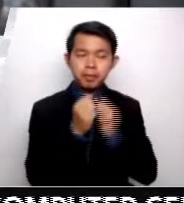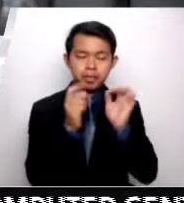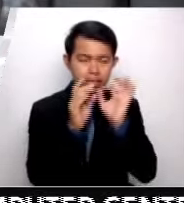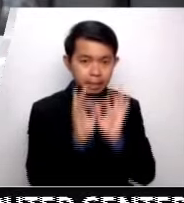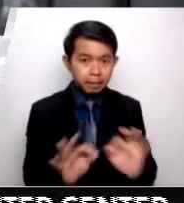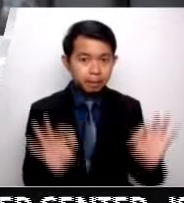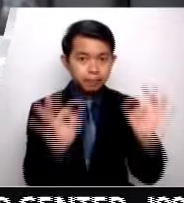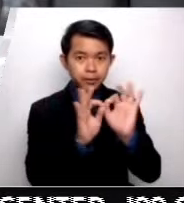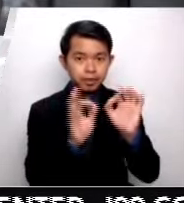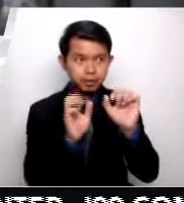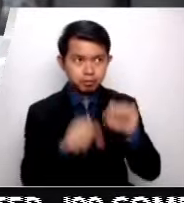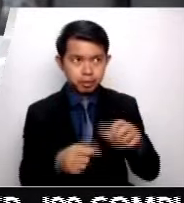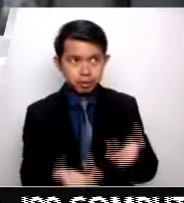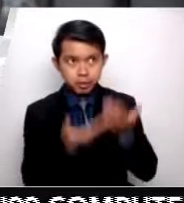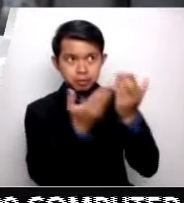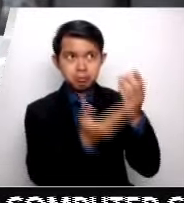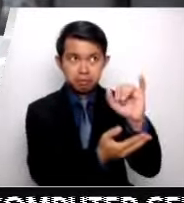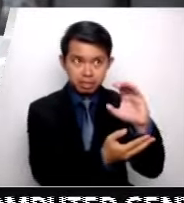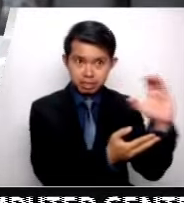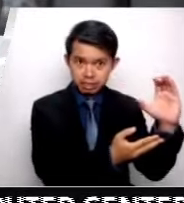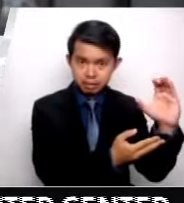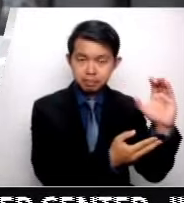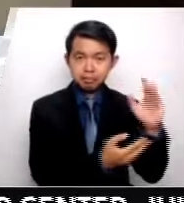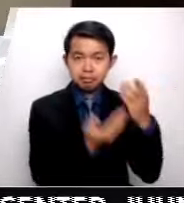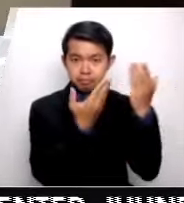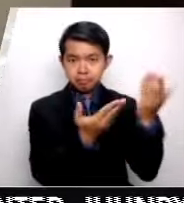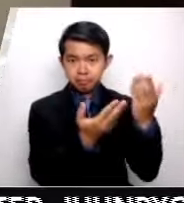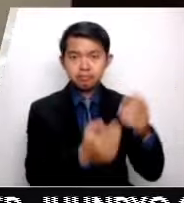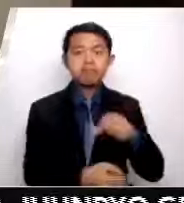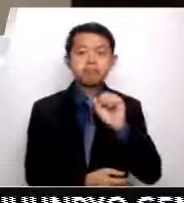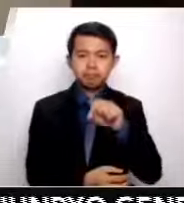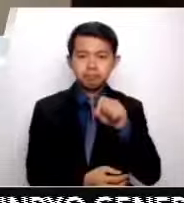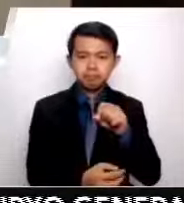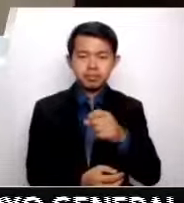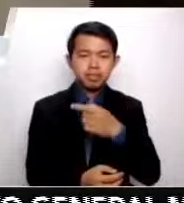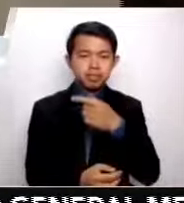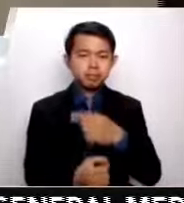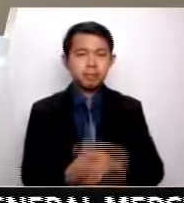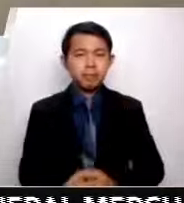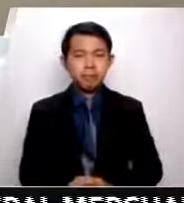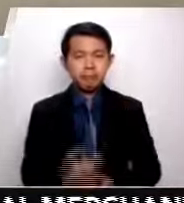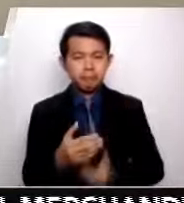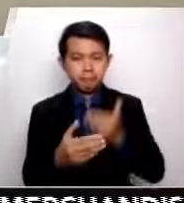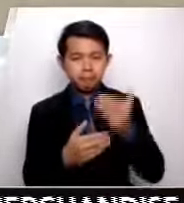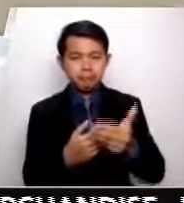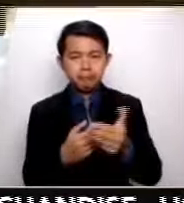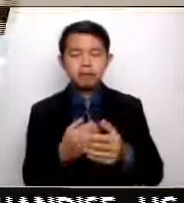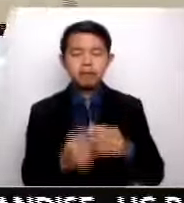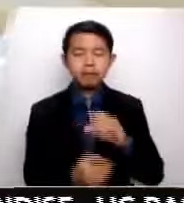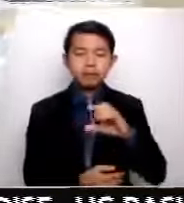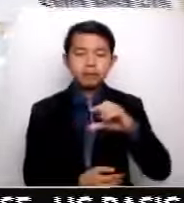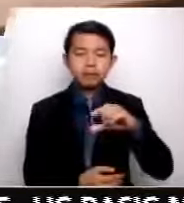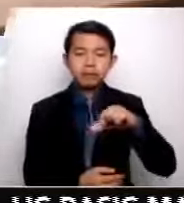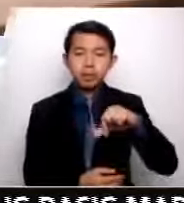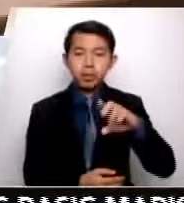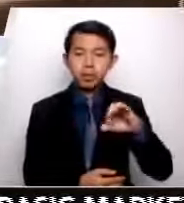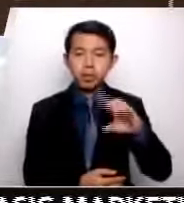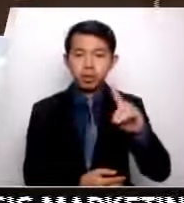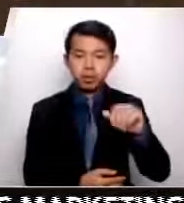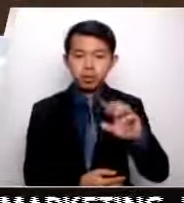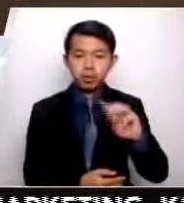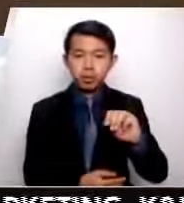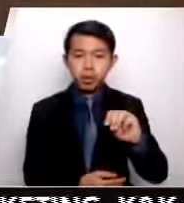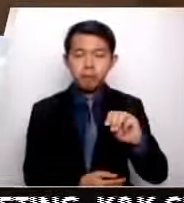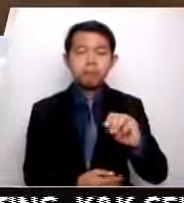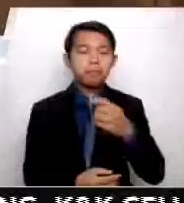icc Yes kasi ito na mismo yung mga sinasabi niya Ayon sa ilang miyembro ng Quad committee ng camara maituturing ang mga payag